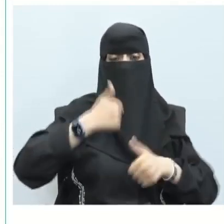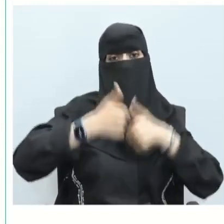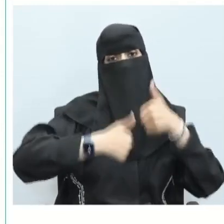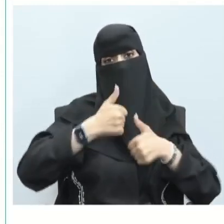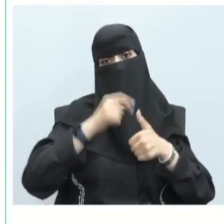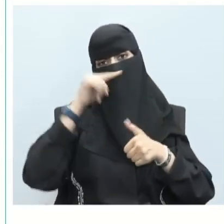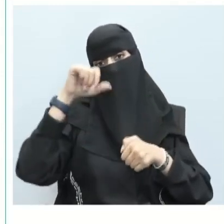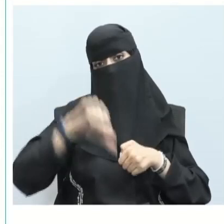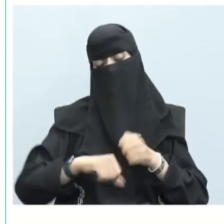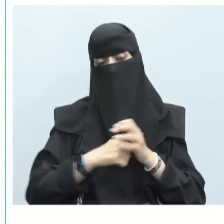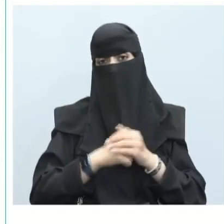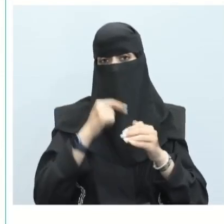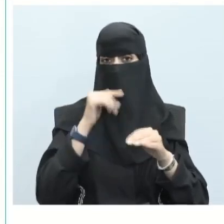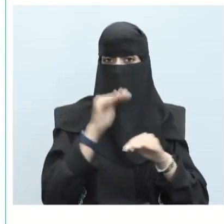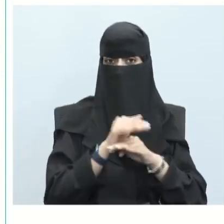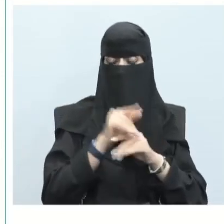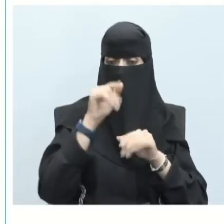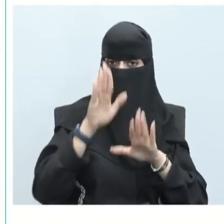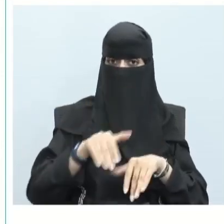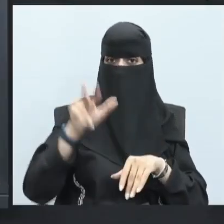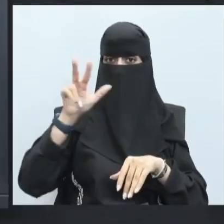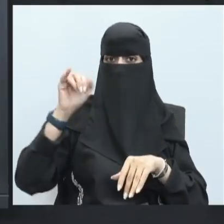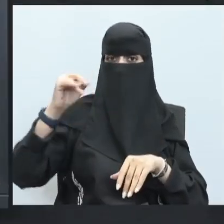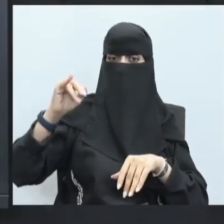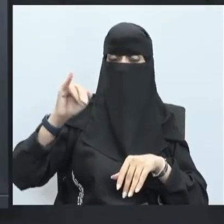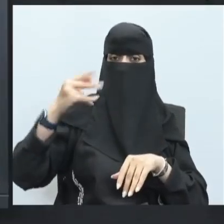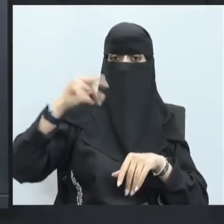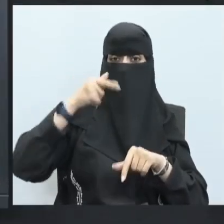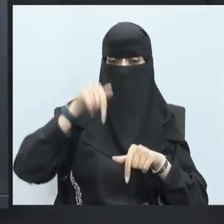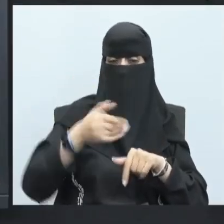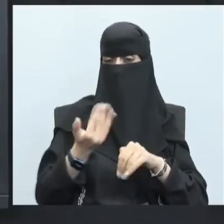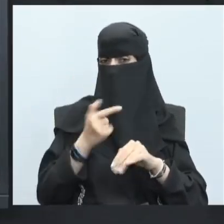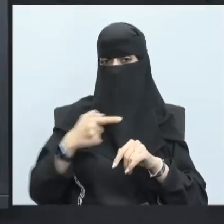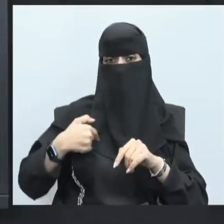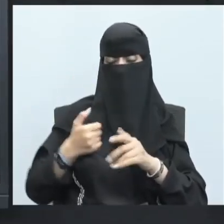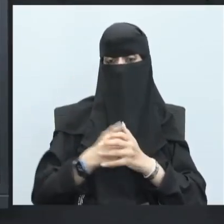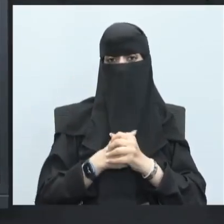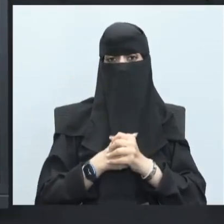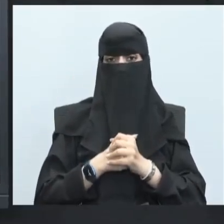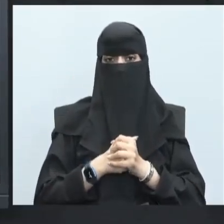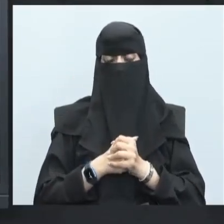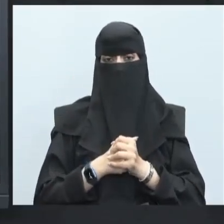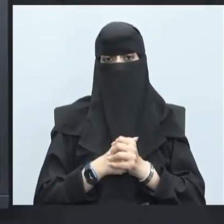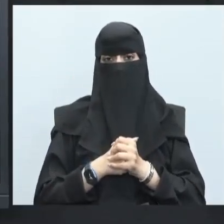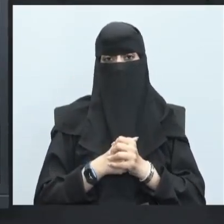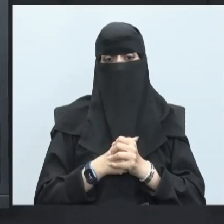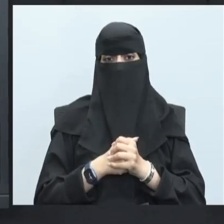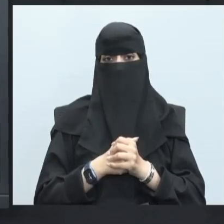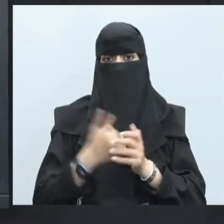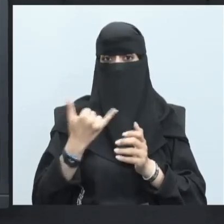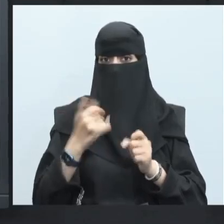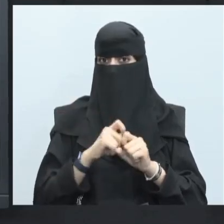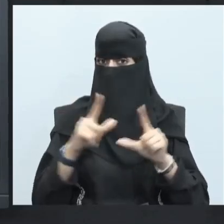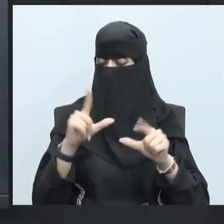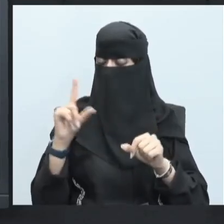الاختبار تعلمنا هذه المغالطه اليوم قبل قليل سهله جدا واضحه